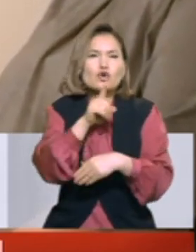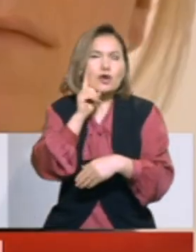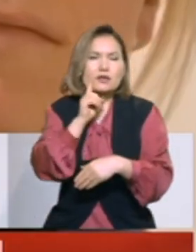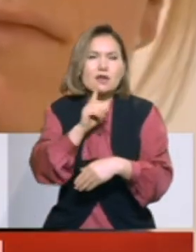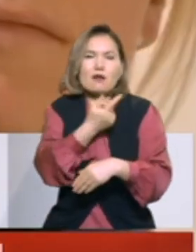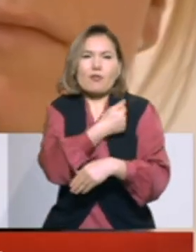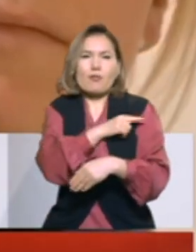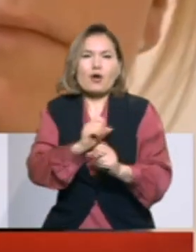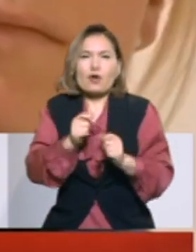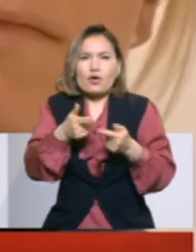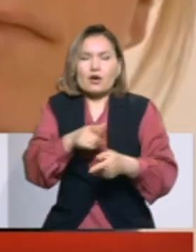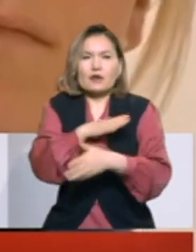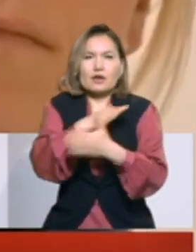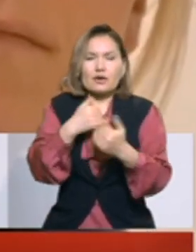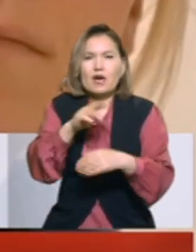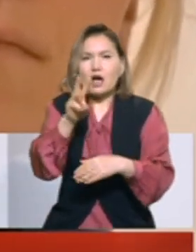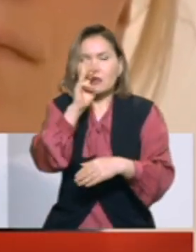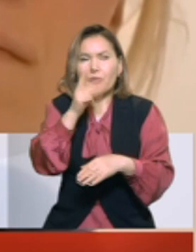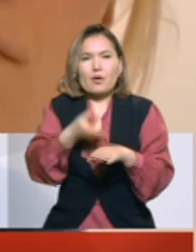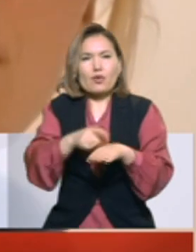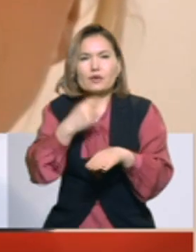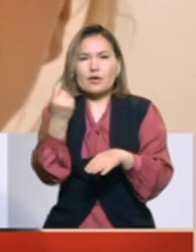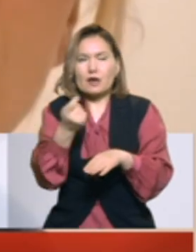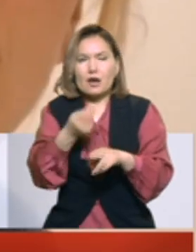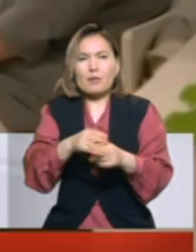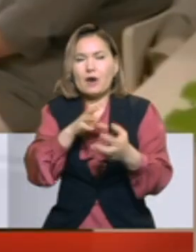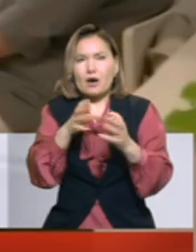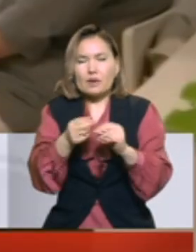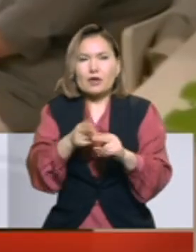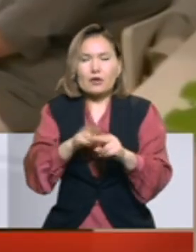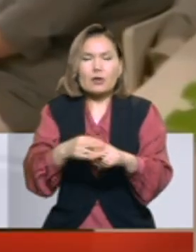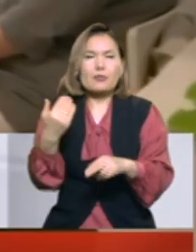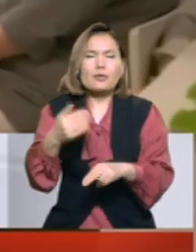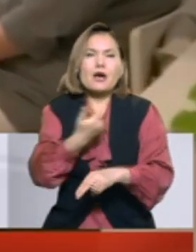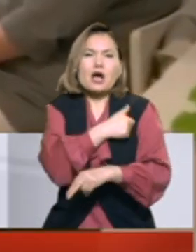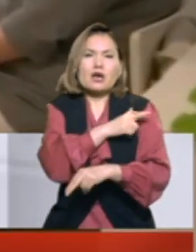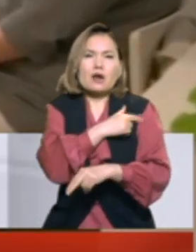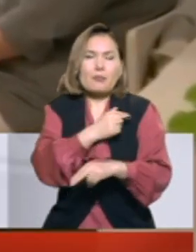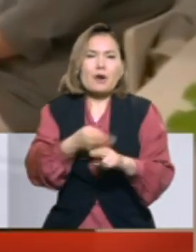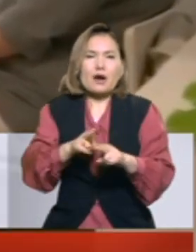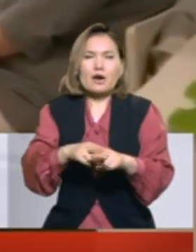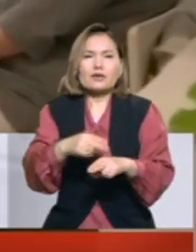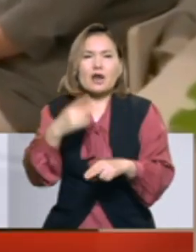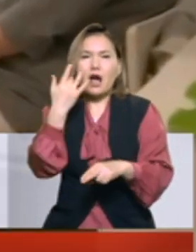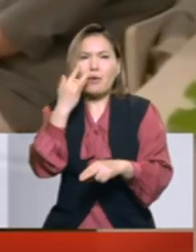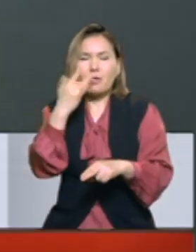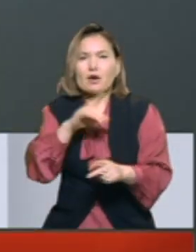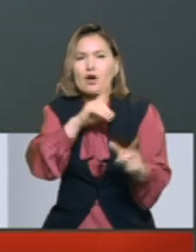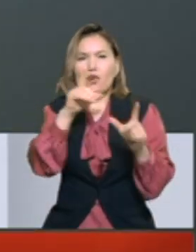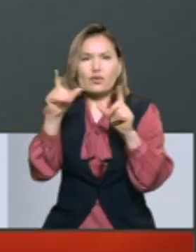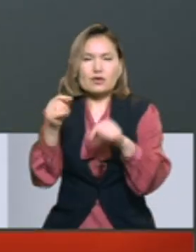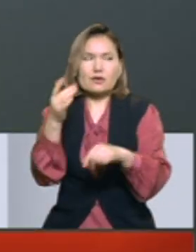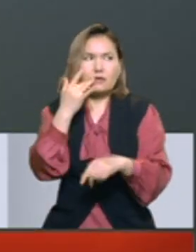құлықсыз. Жалақы аз, жүктеме көп. Сондықтан көбісі еңбекақы жоғары деп Швейцария мен ақш қаттанып жатыр.